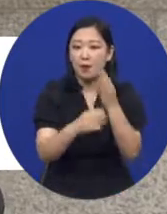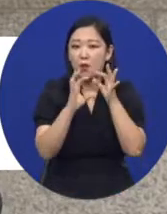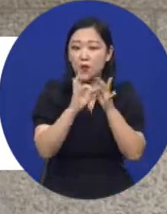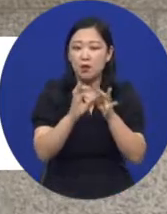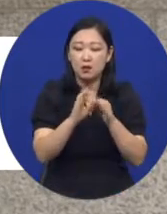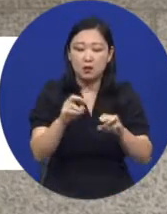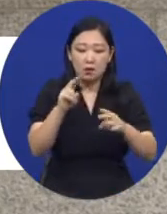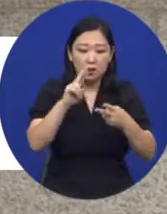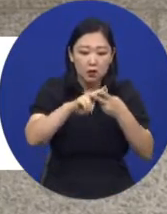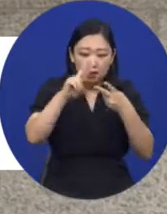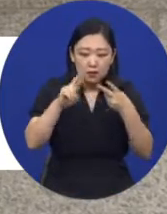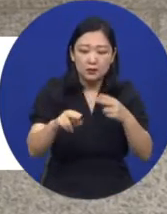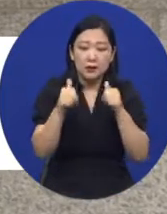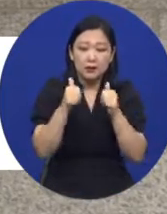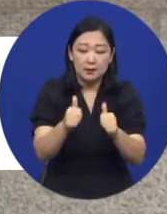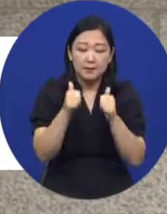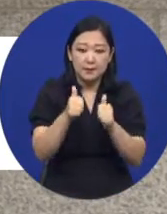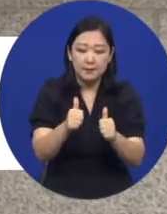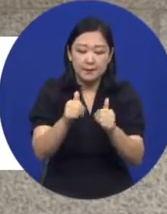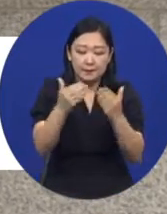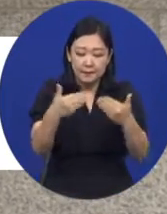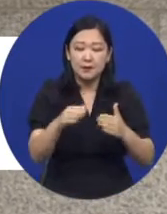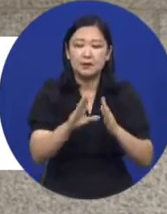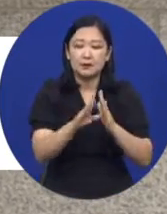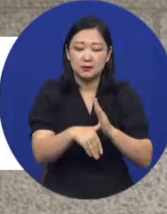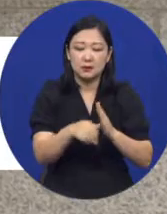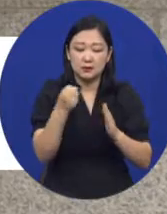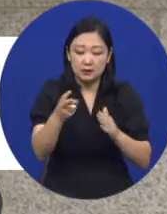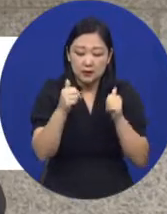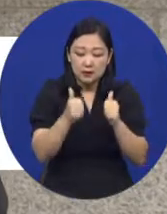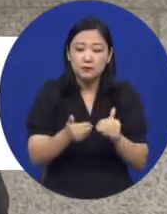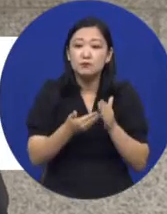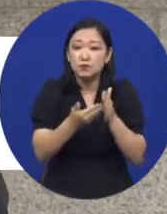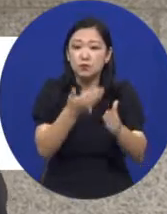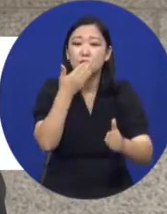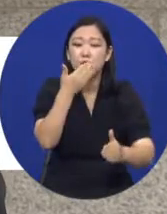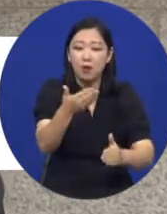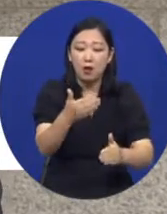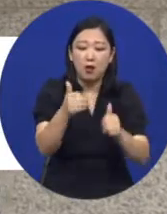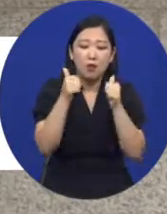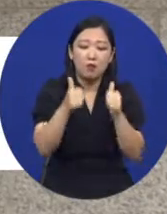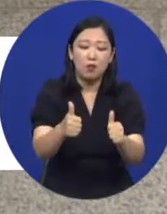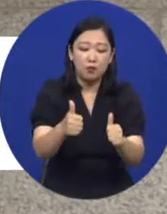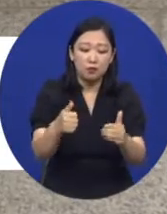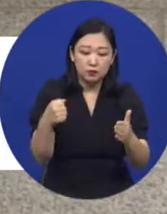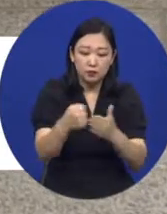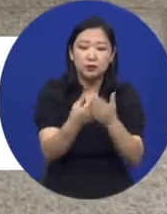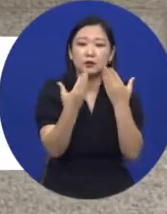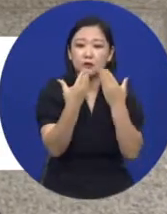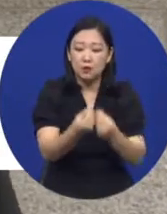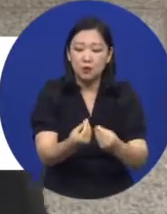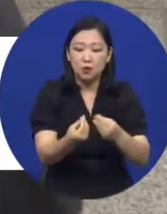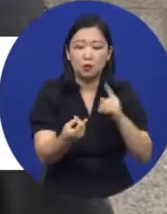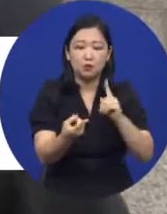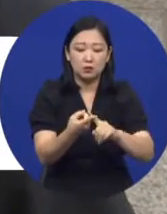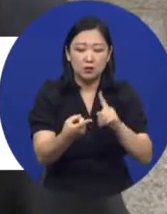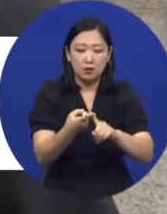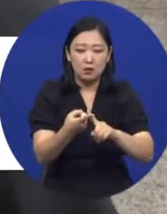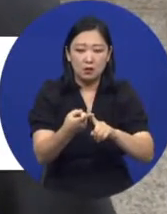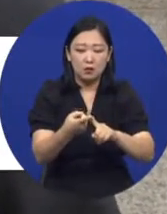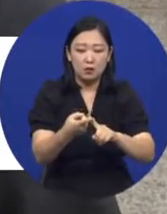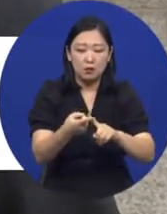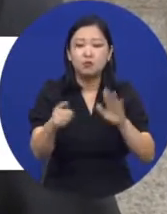재판을 받은 경우에는 재심을 청구할 수 있도록 되어 있습니다. 이런 법의 정하고 있는 내용에 정면으로 반하는 것이기